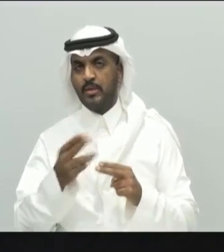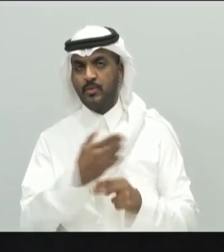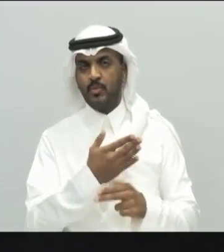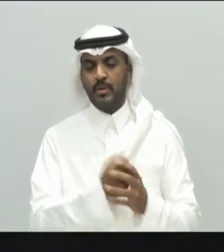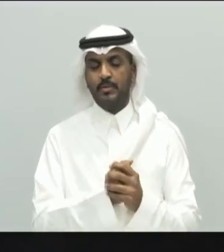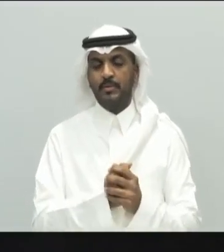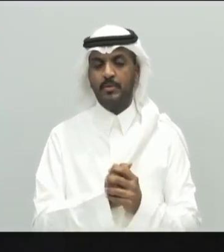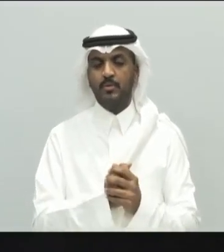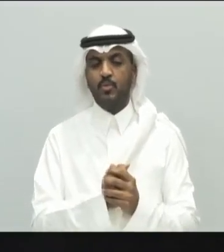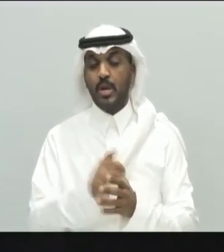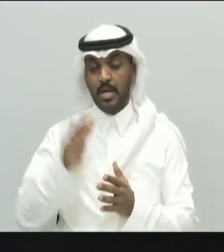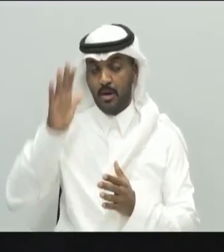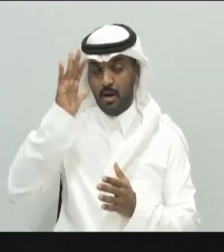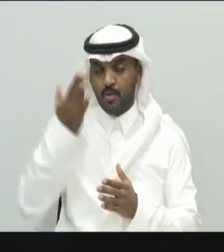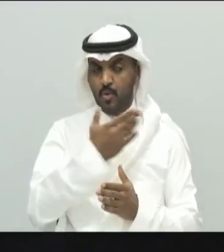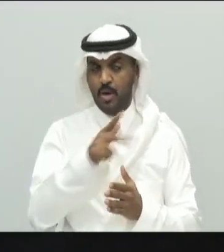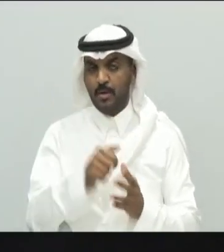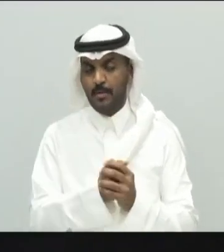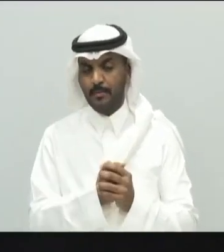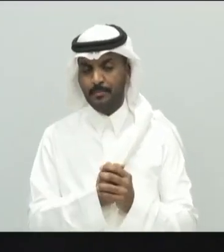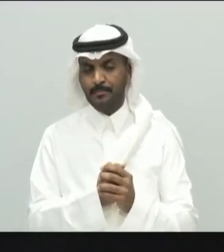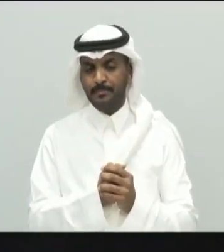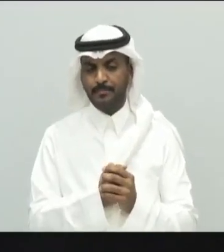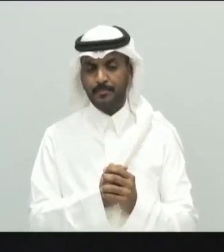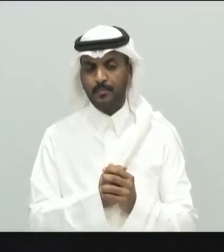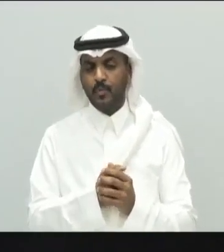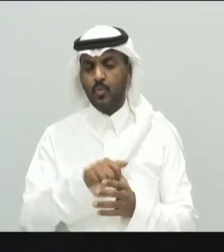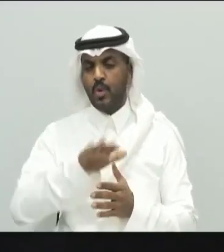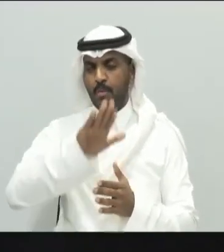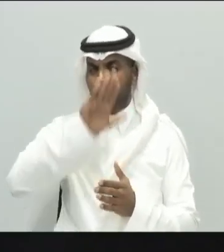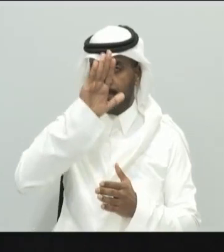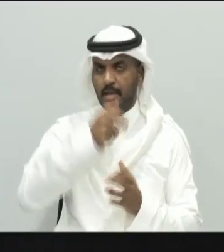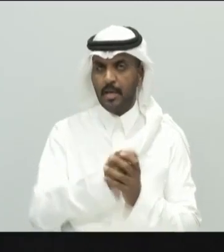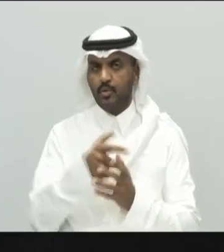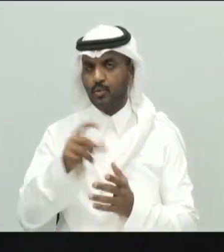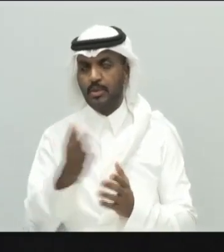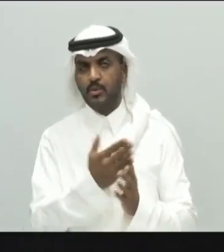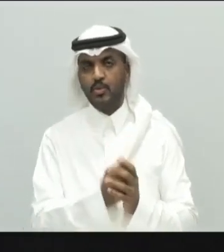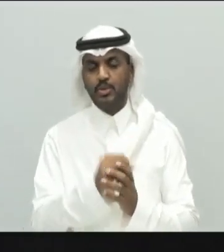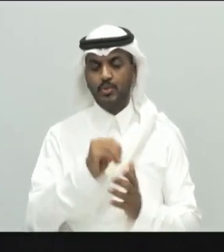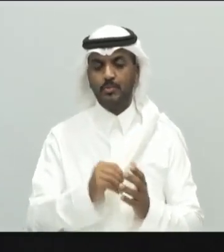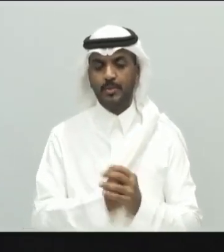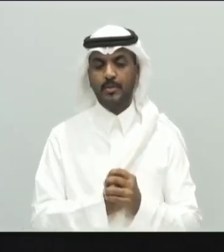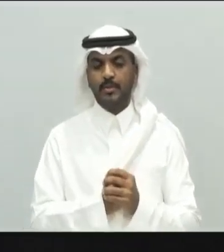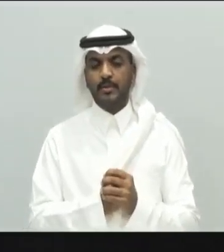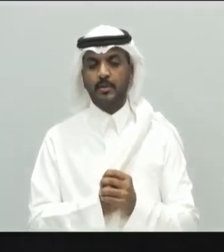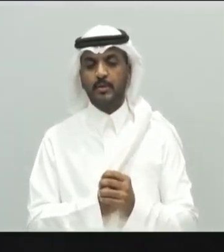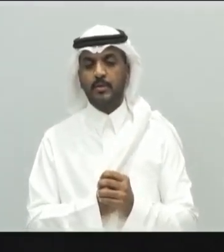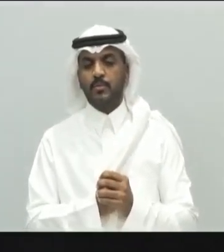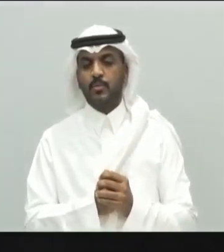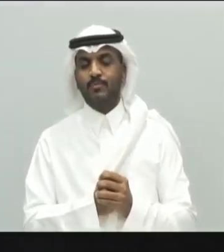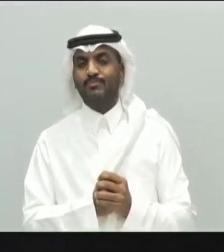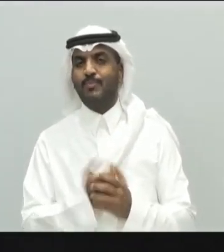وجمهوريه العراق وال المملكه الاردنيه وجنوبا الجمهوريه